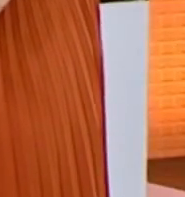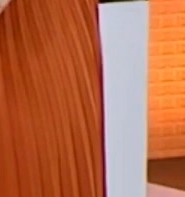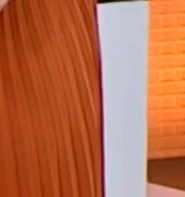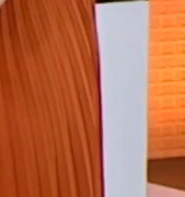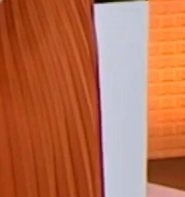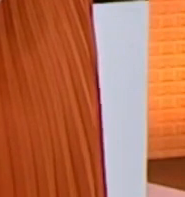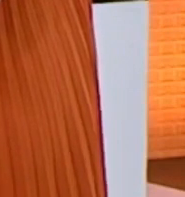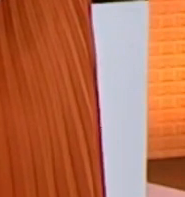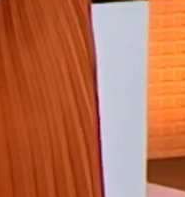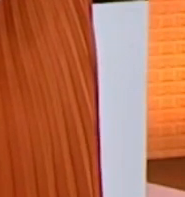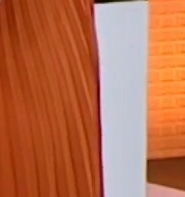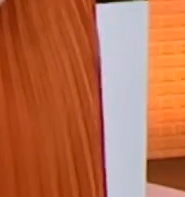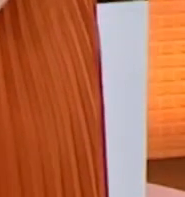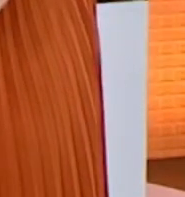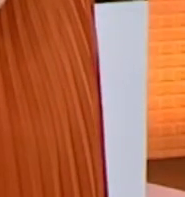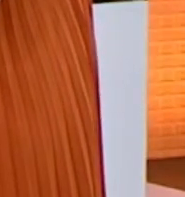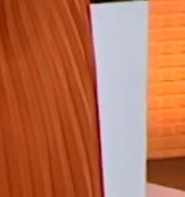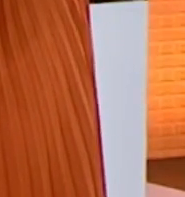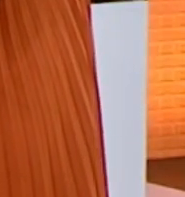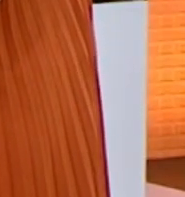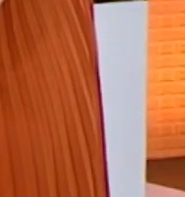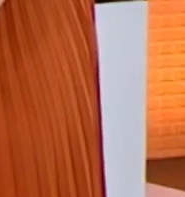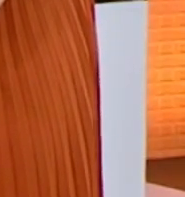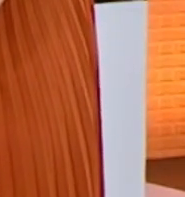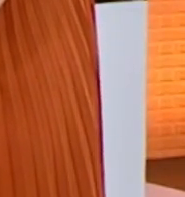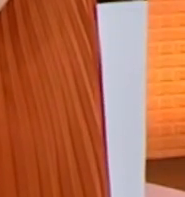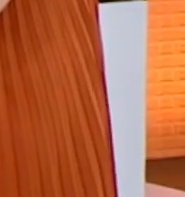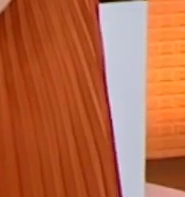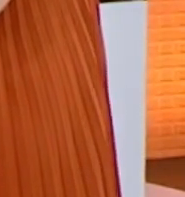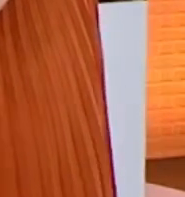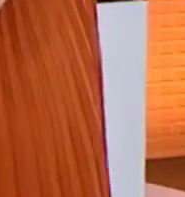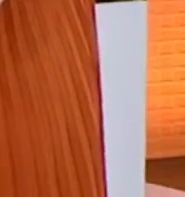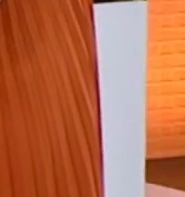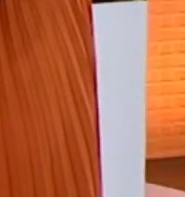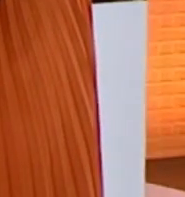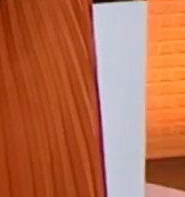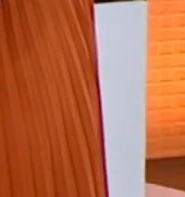GMA Integrated News sa YouTube. Sa mga kapuso abroad, subaybayan